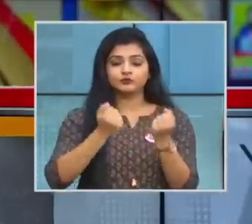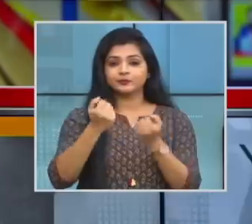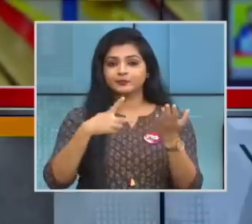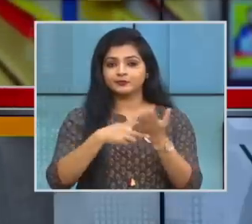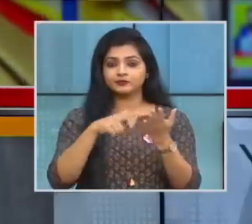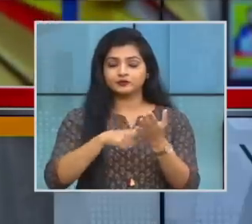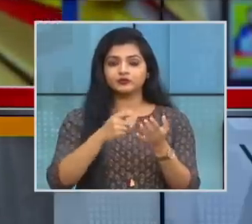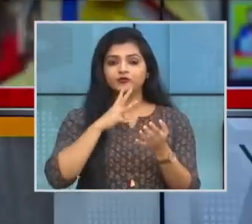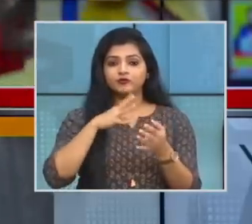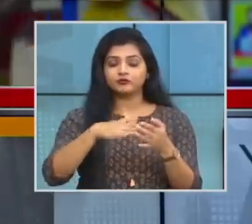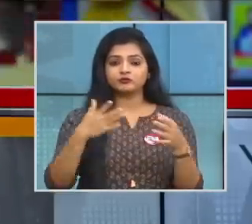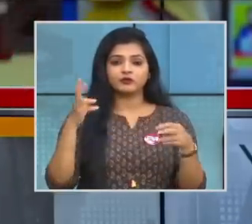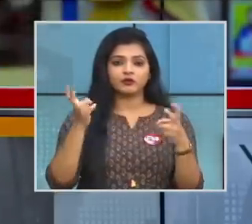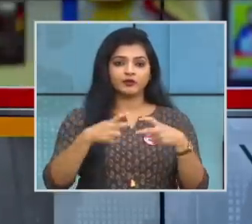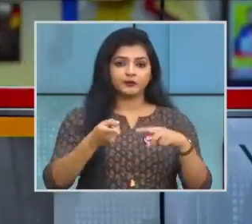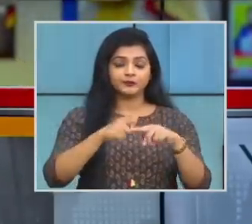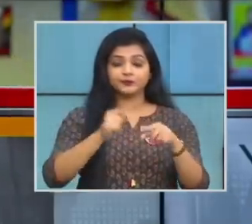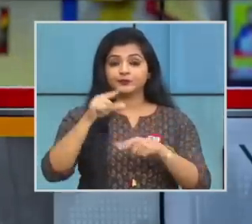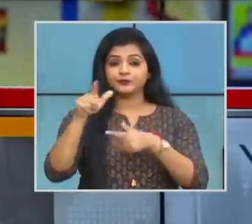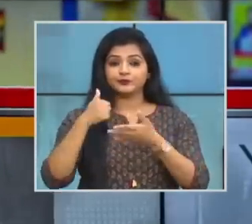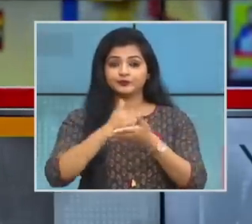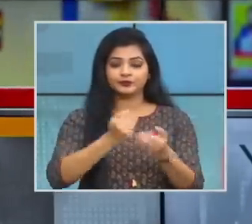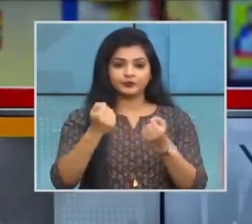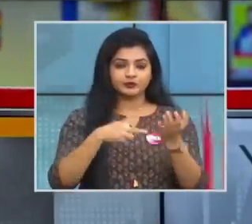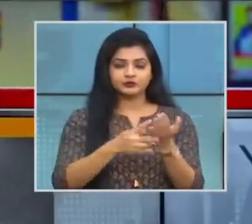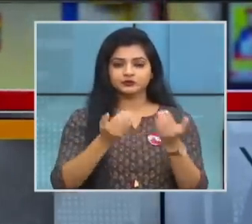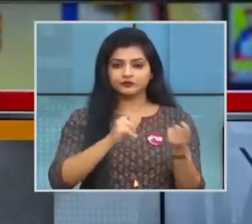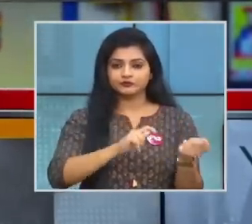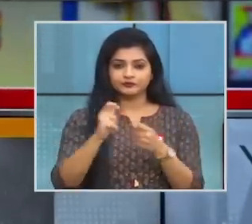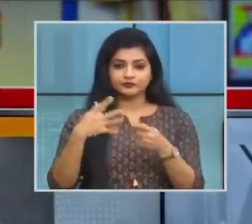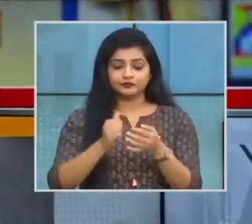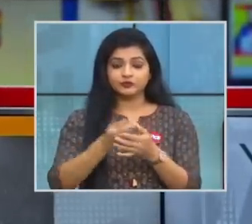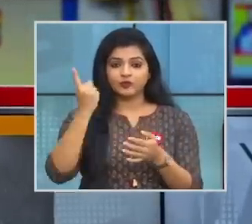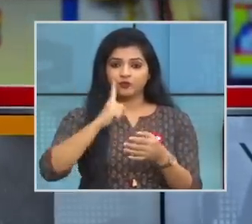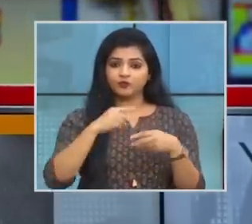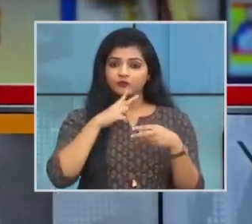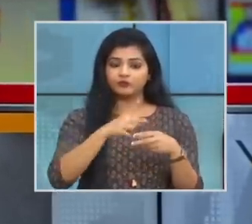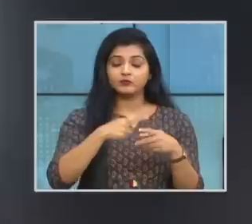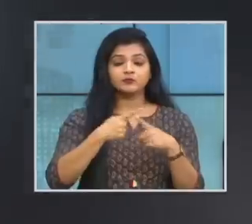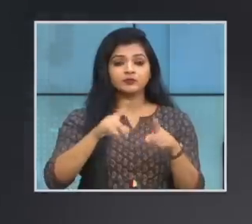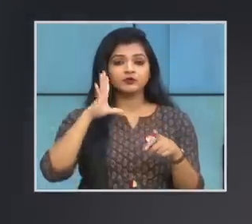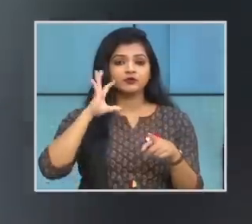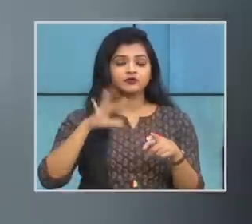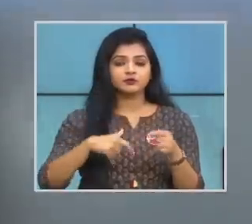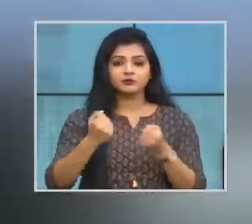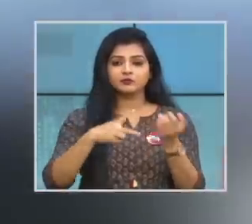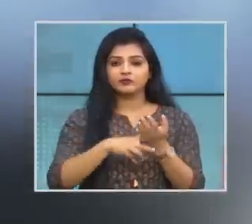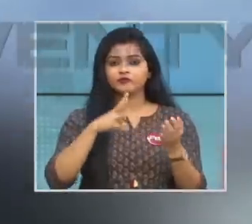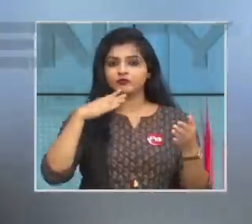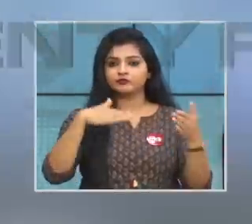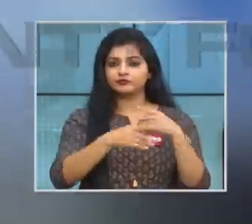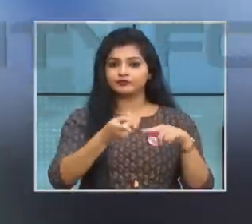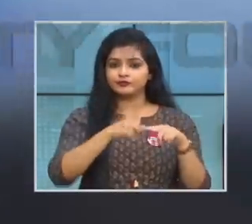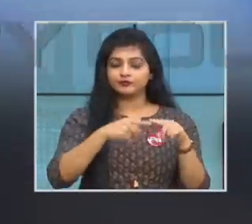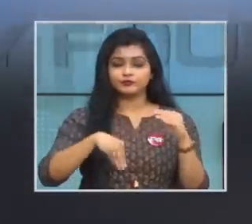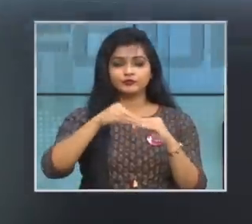സ്കൂൾ ബസ് വെള്ളക്കെട്ടിൽ കുടുങ്ങി. നാട്ടുകാരുടെ സഹായത്തോടെ ബസ് സുരക്ഷിതമായി മാറ്റി. മുന്നറിയിപ്പ് അവഗണിച്ചാണ് ബസ് വെള്ളക്കെട്ടിൽ ഇറക്കിയതെന്ന് പരാതിയുണ്ട്. സജോ ദേവസ്യ കണ്ണൂരിൽ